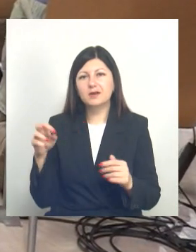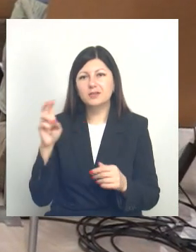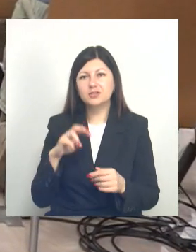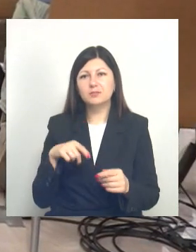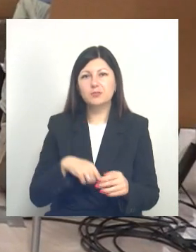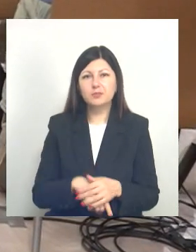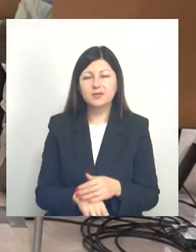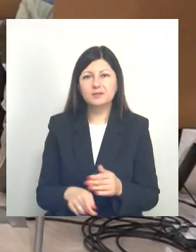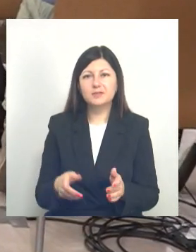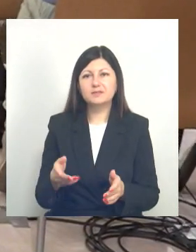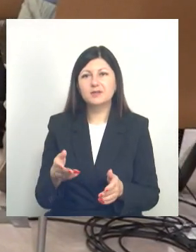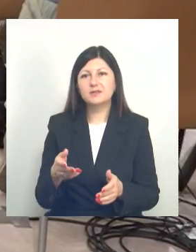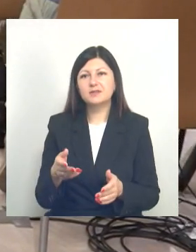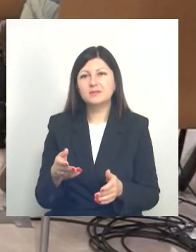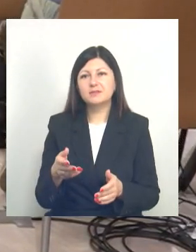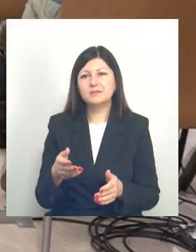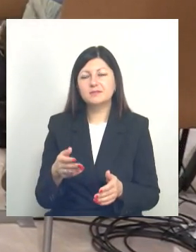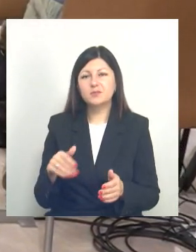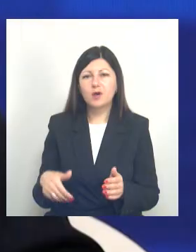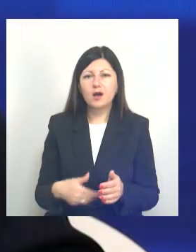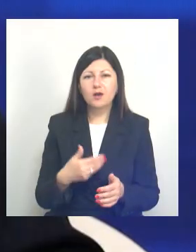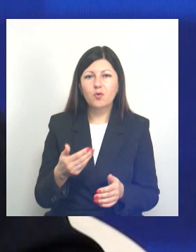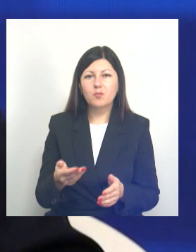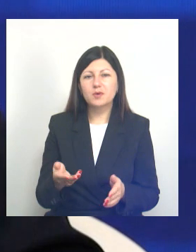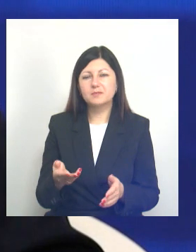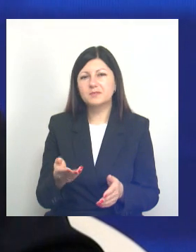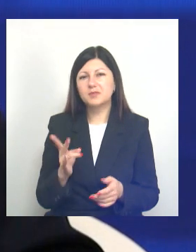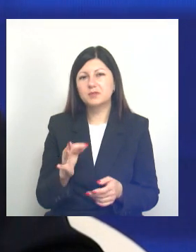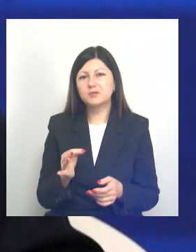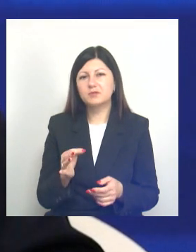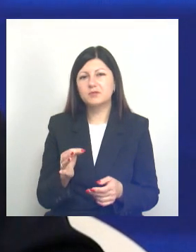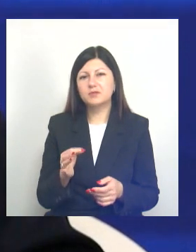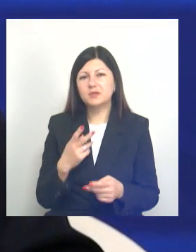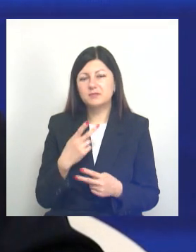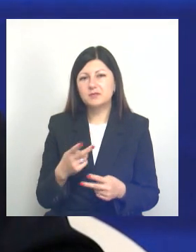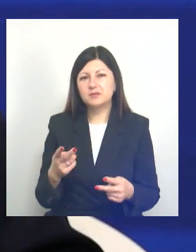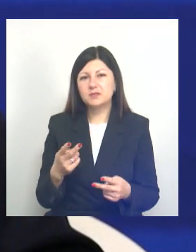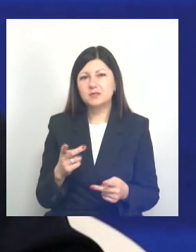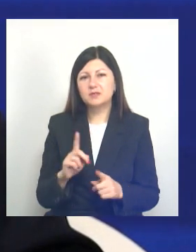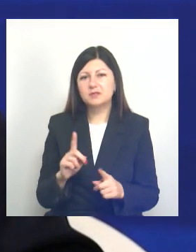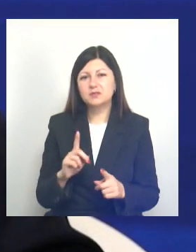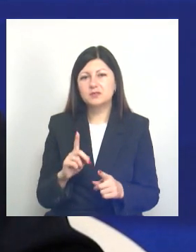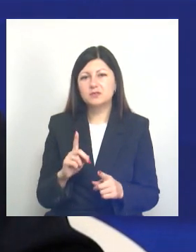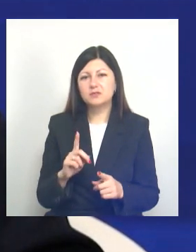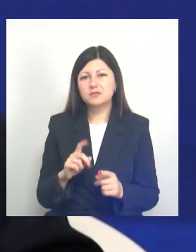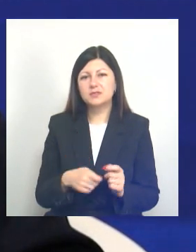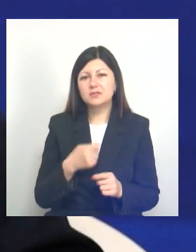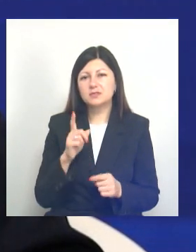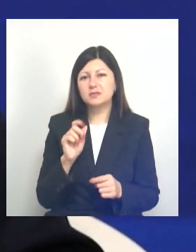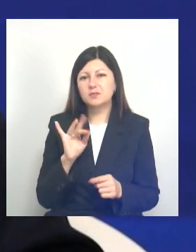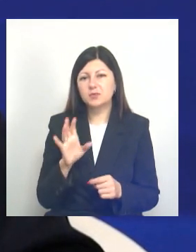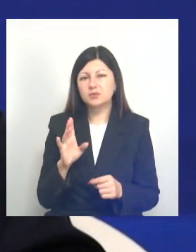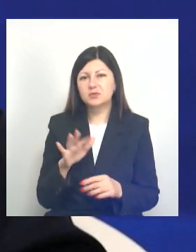по подвалам, то по окопам. Но вы видите, что запрос населения